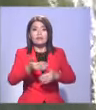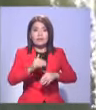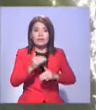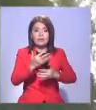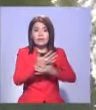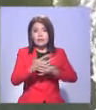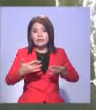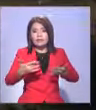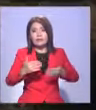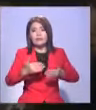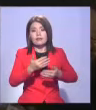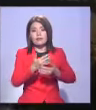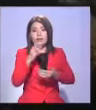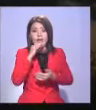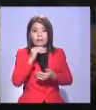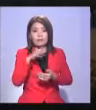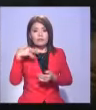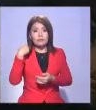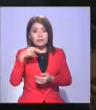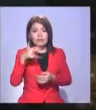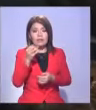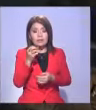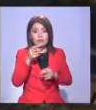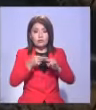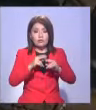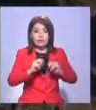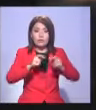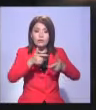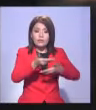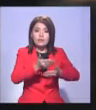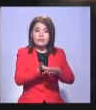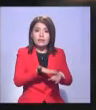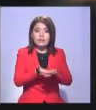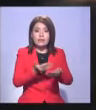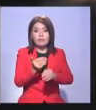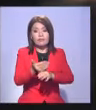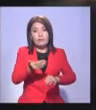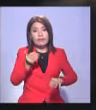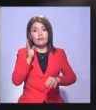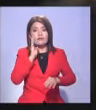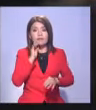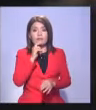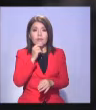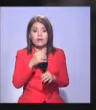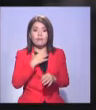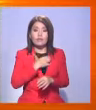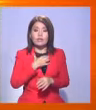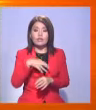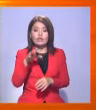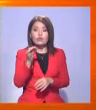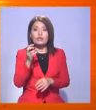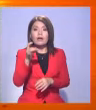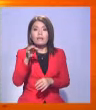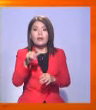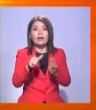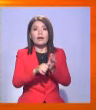шаралар әзірлеуге мүмкіндік береді, деді. Мемлекет басшысының жиында айтқан ұсыныстары су тапшылығын алдын алу бойынша маңызды. Себебі Душанбеде бас қосқан